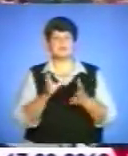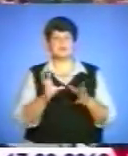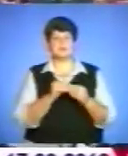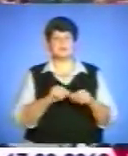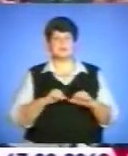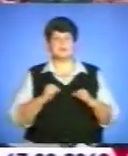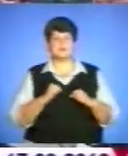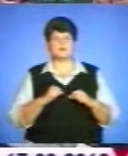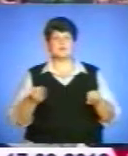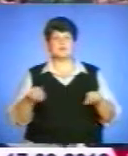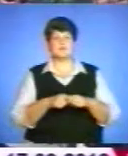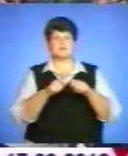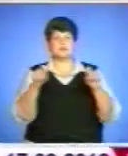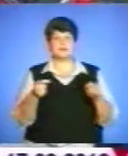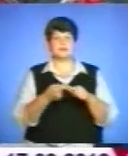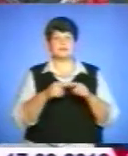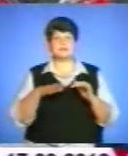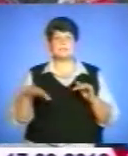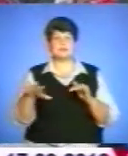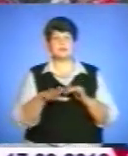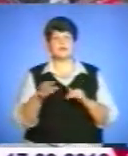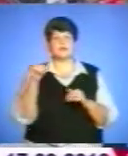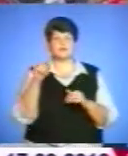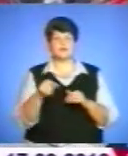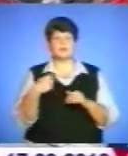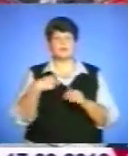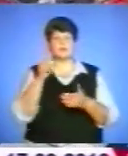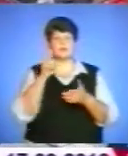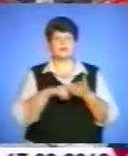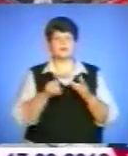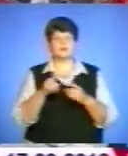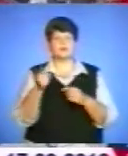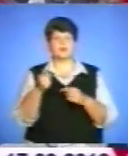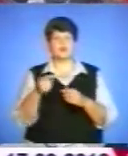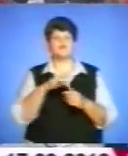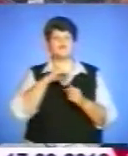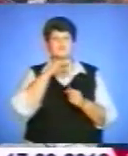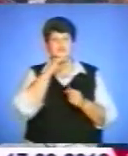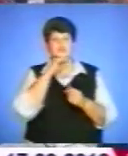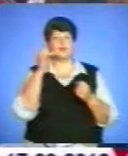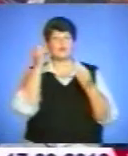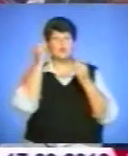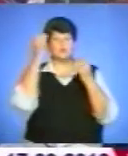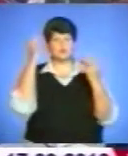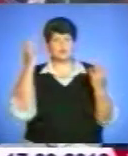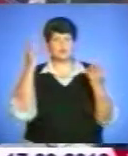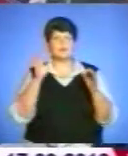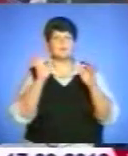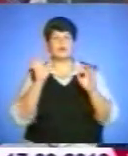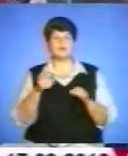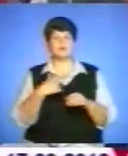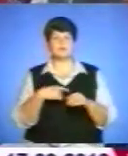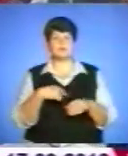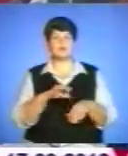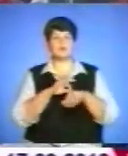сьогодні цей майданчик сьогодні тут відкрити, розпочаткувати. Я сподіваюся, що тернополянам вистачить культури правильно себе поводити на